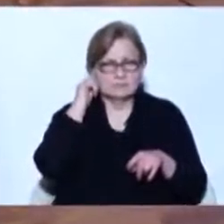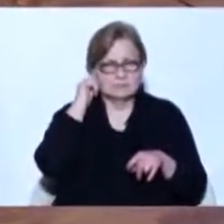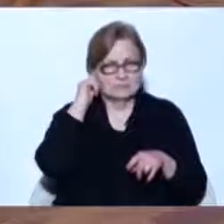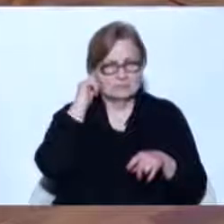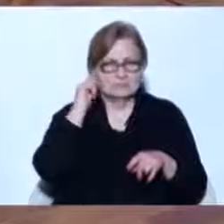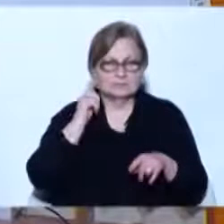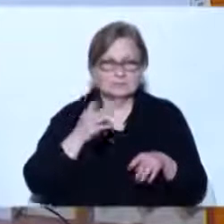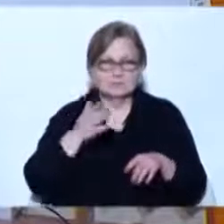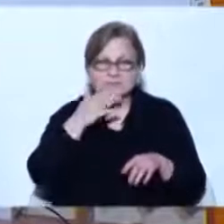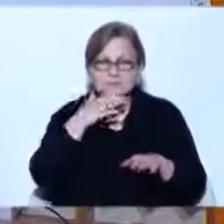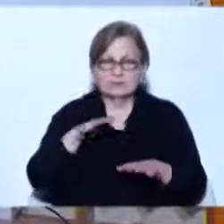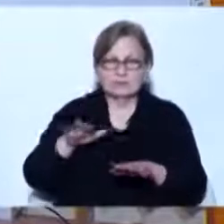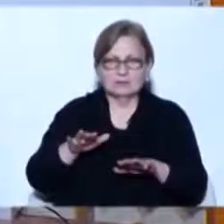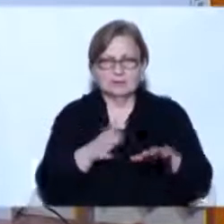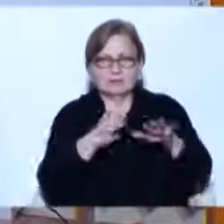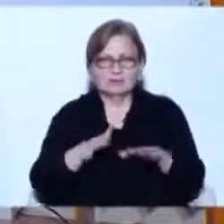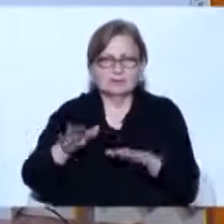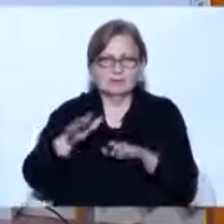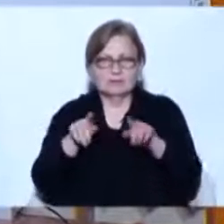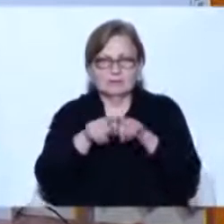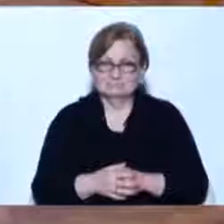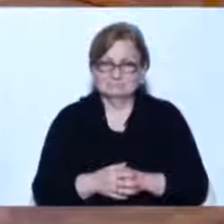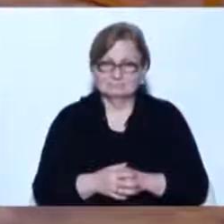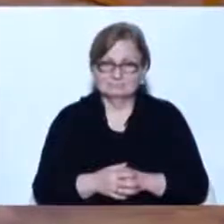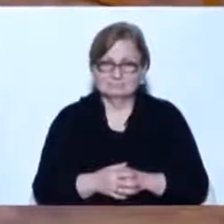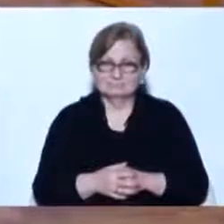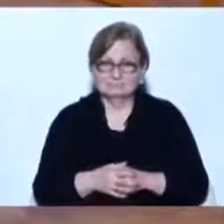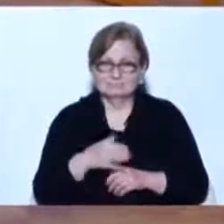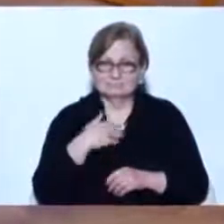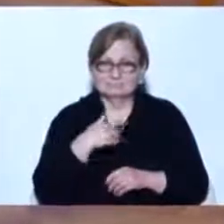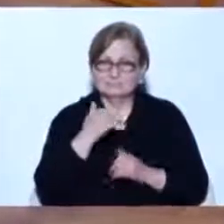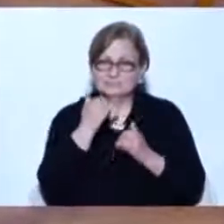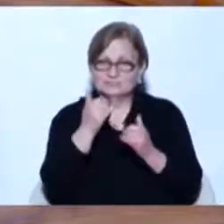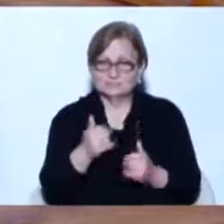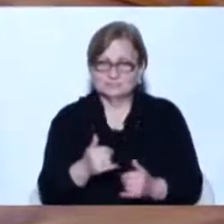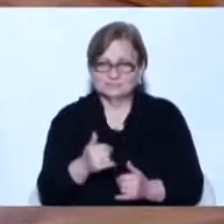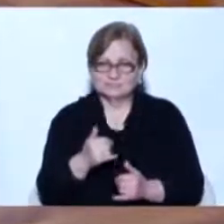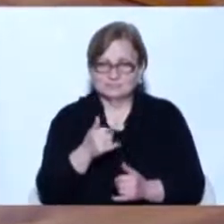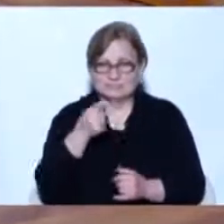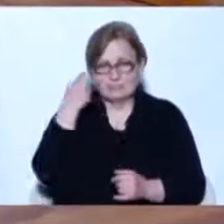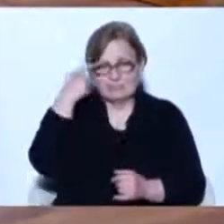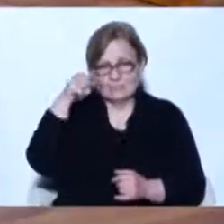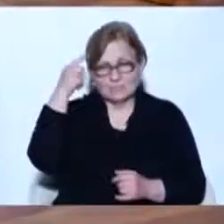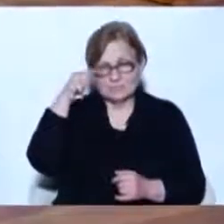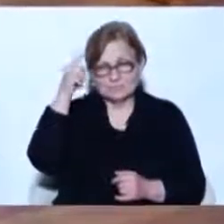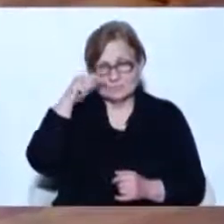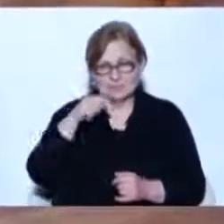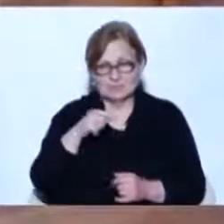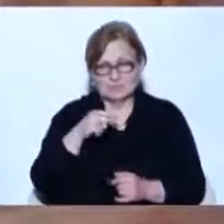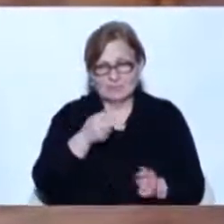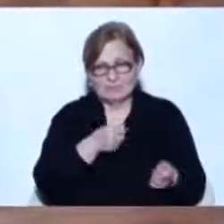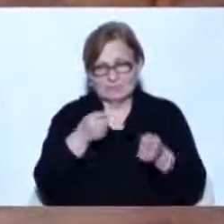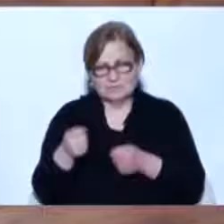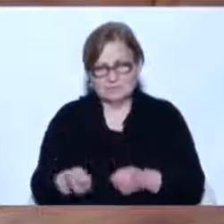ტივტივებ, აი ესე ტივტივებ ამ ენაში. მე შენთვის გამოცანები